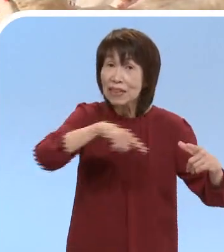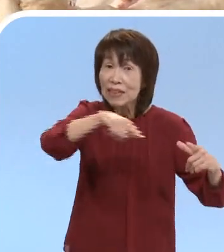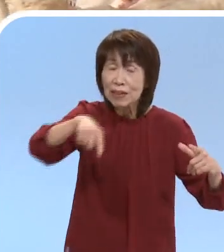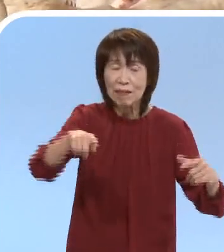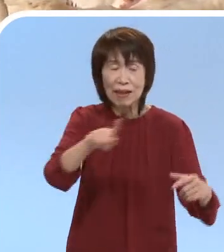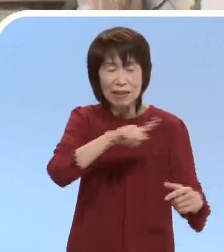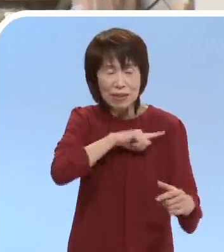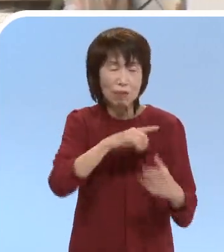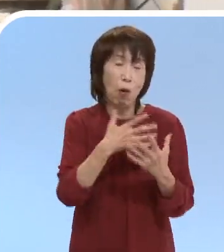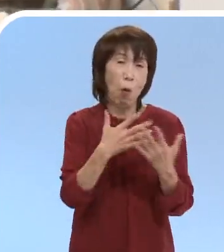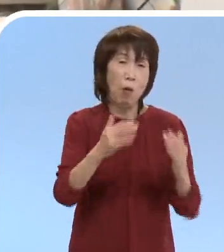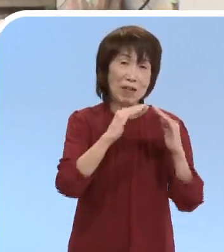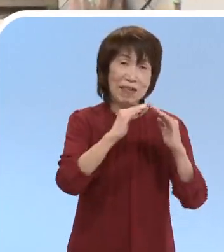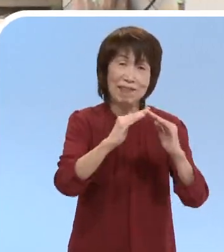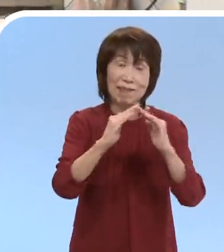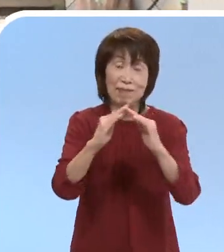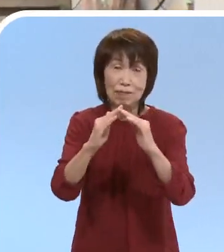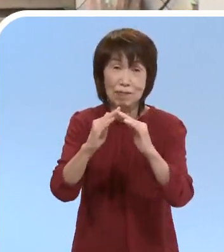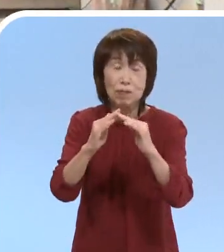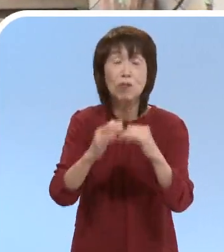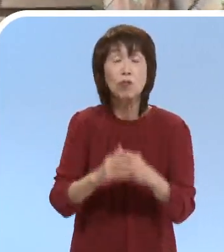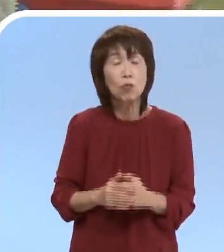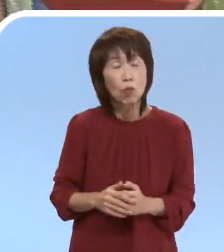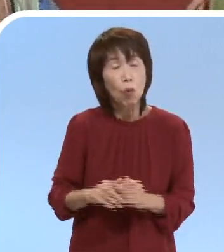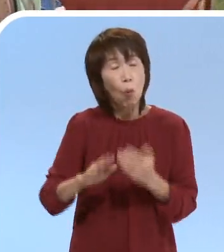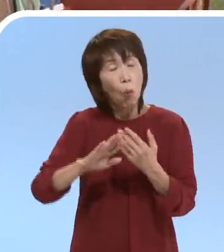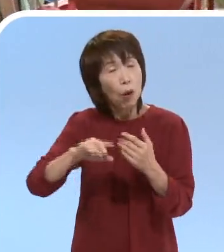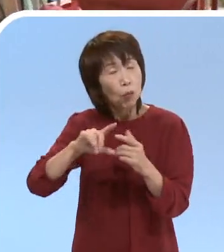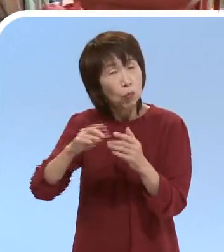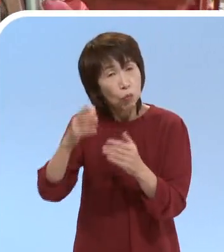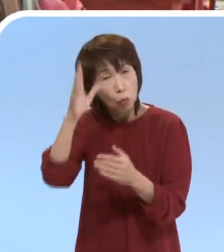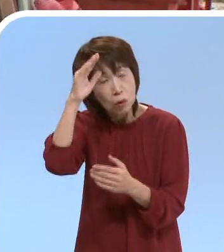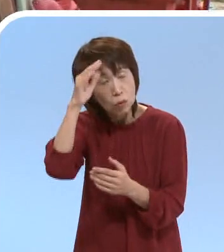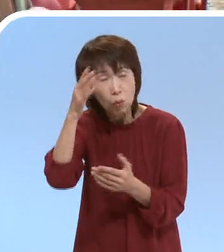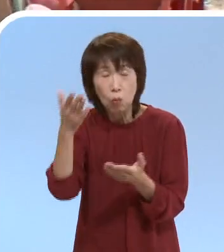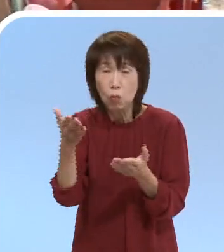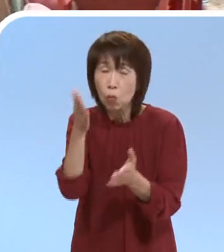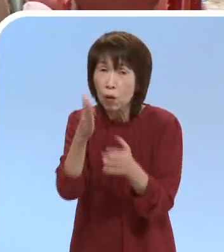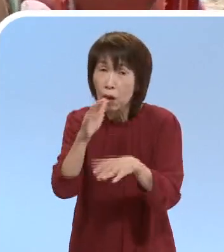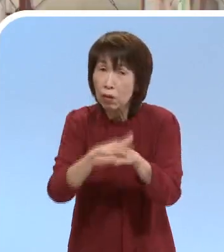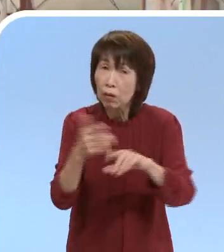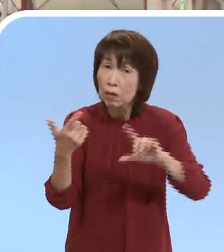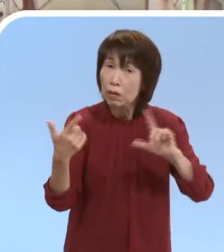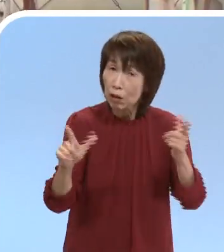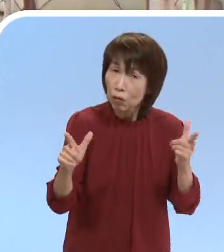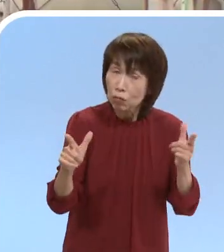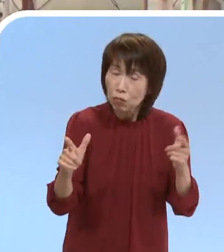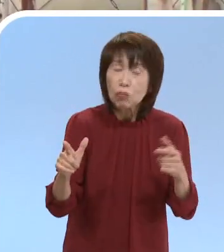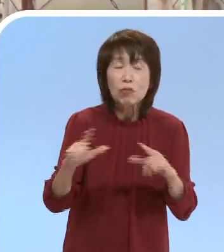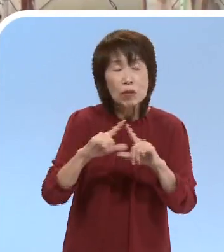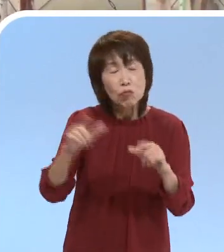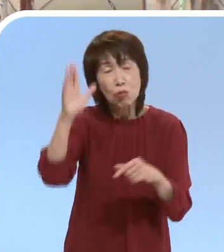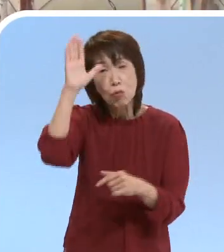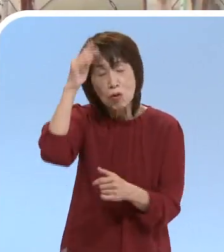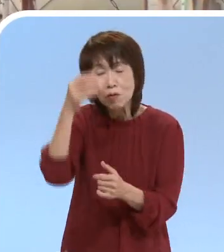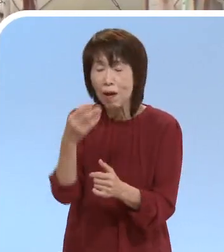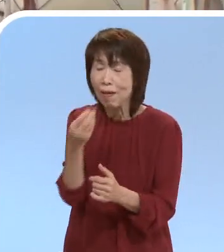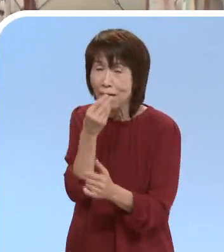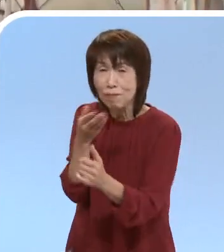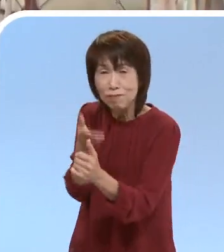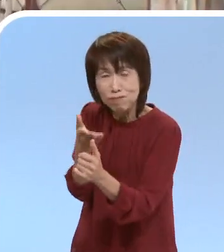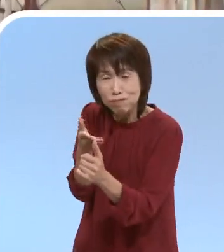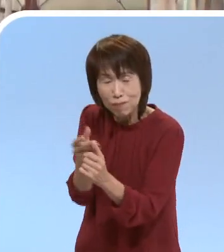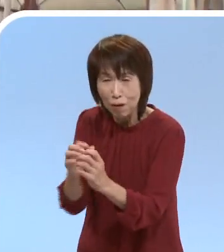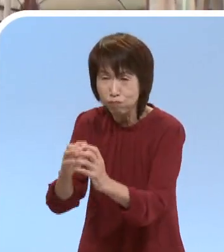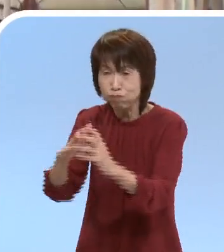のりの養鶏事業としては一番大きい農場になります。 へー、 はい、 他の一般の鶏とはこう育て方が違うんですか？ ブロイラーのように一気にこう